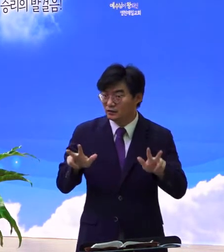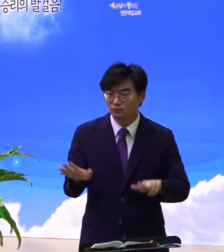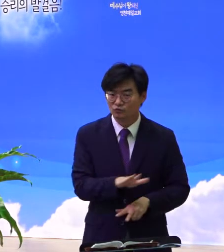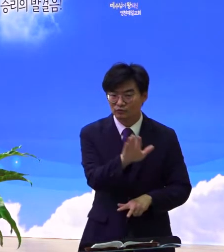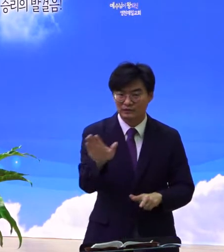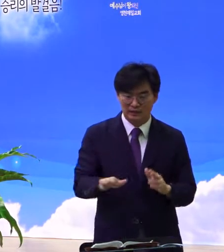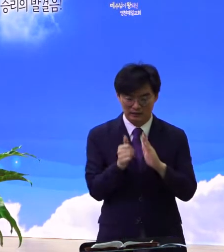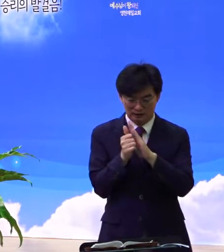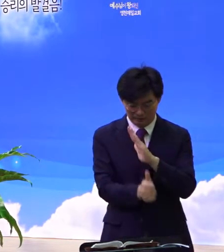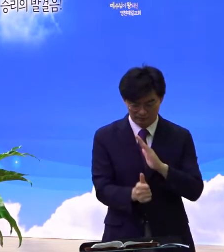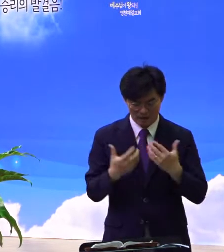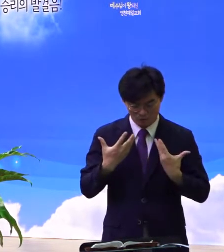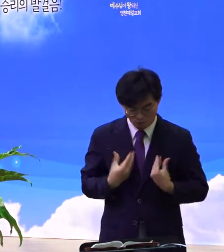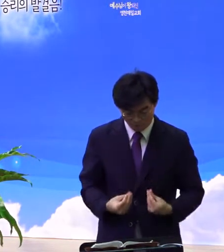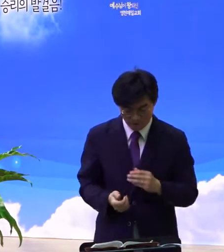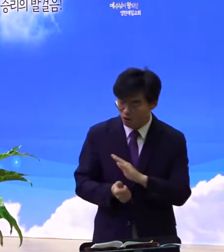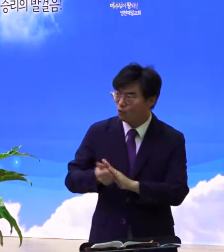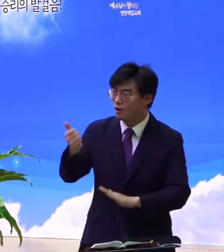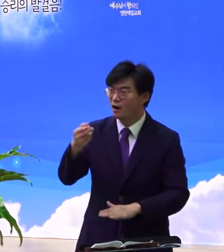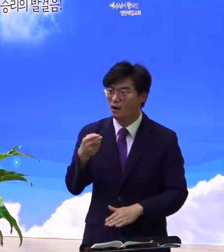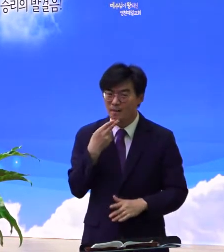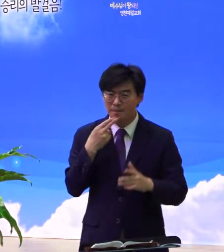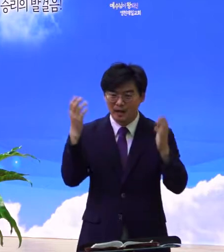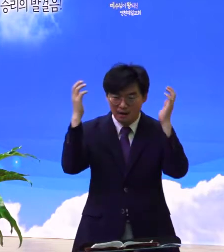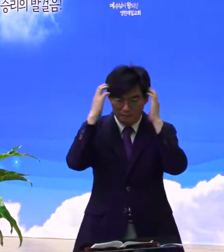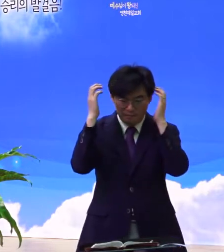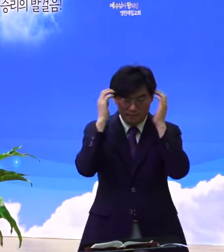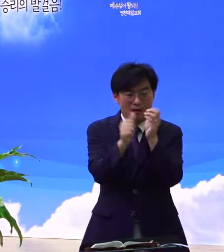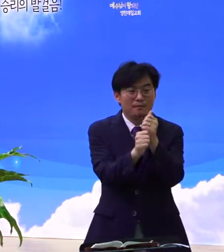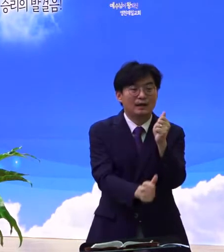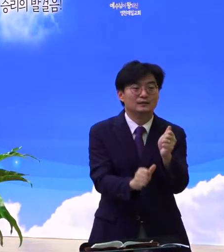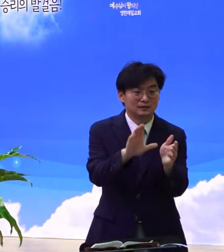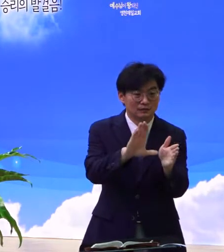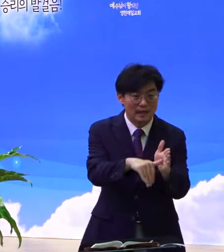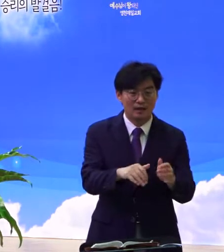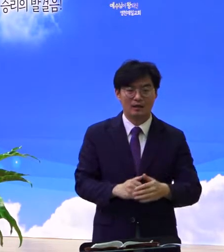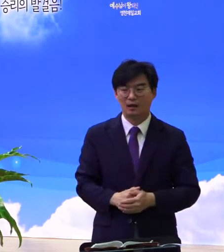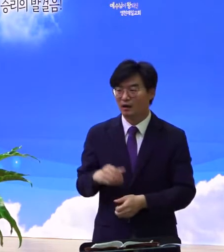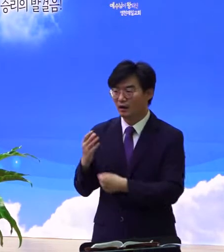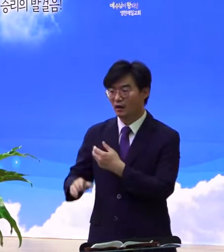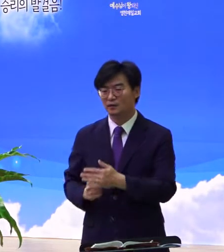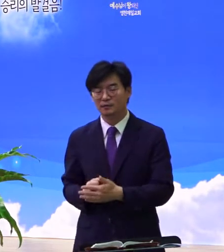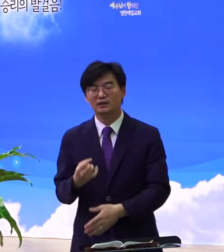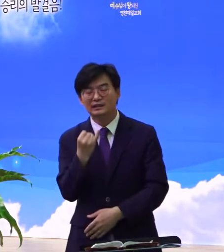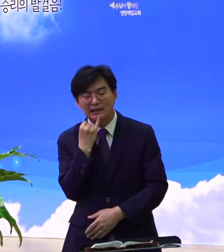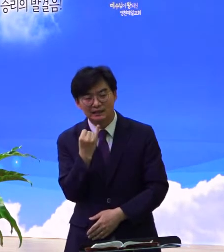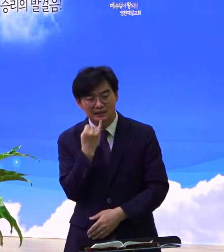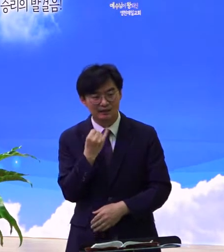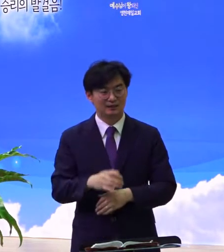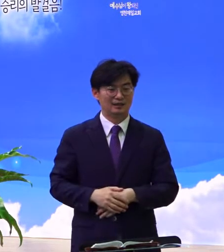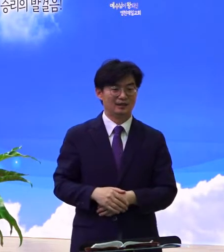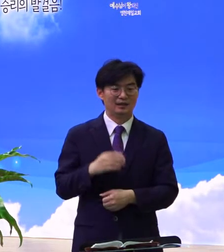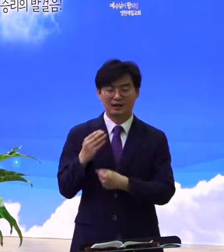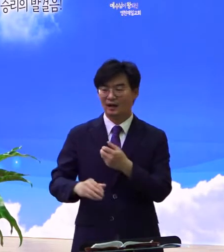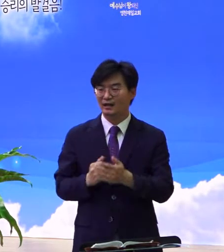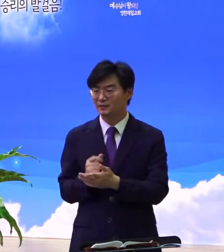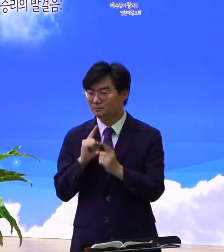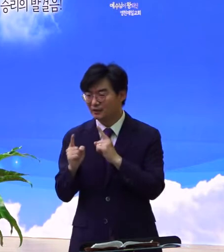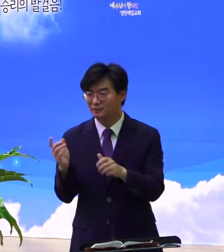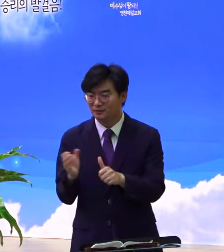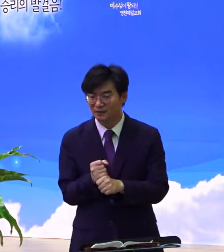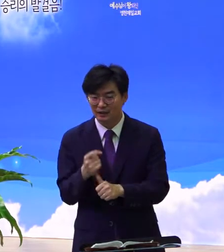뼈같이 아무런 소망이 없다고 여러분이 생각되어도 괜찮습니다. 하나님은 괜찮다고 말씀하십니다. 하나님 말씀을 붙들라고